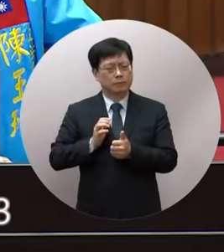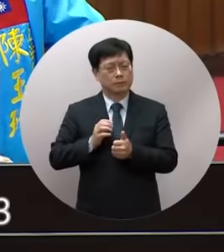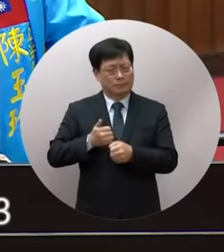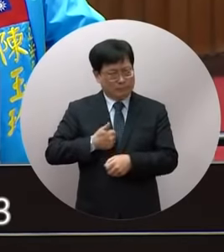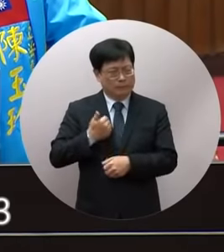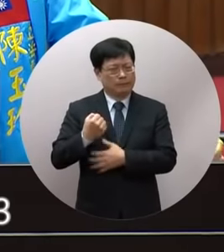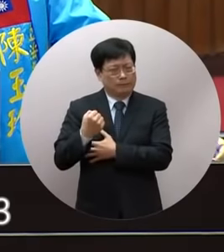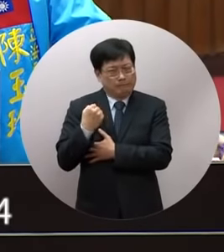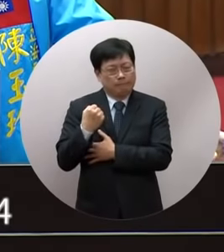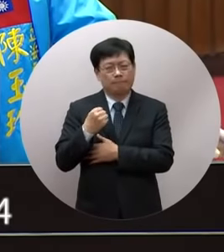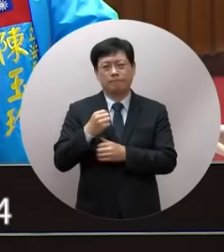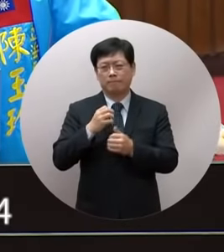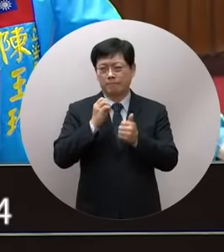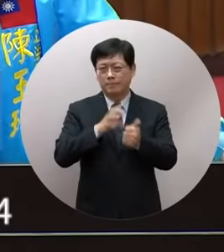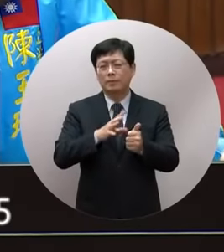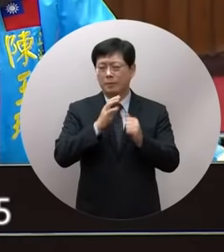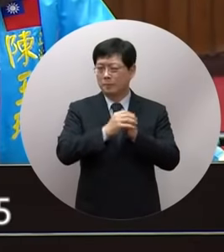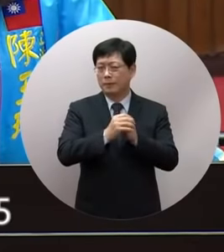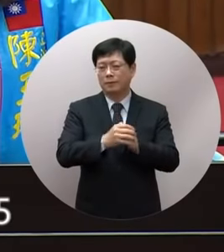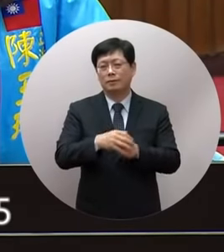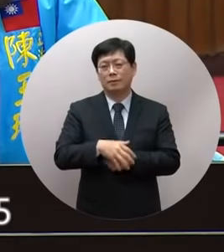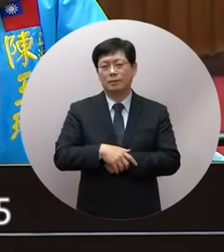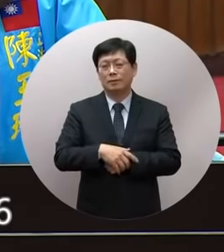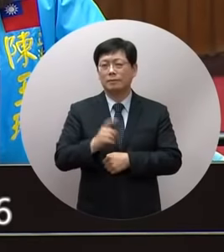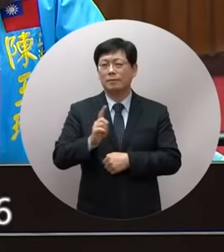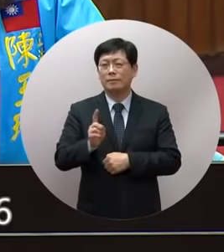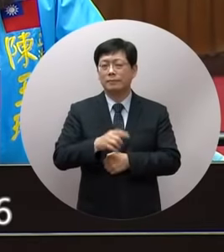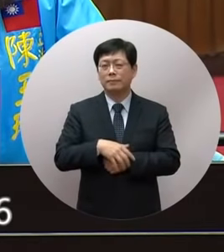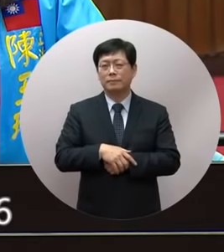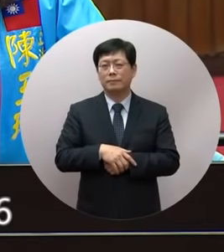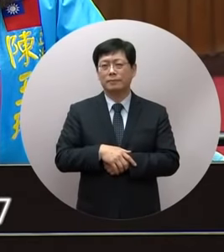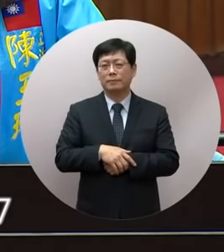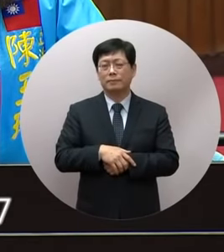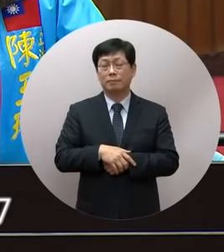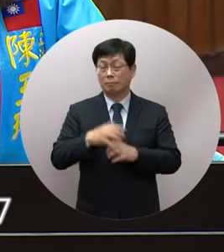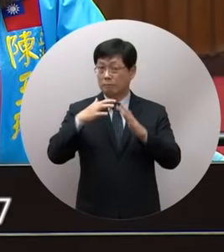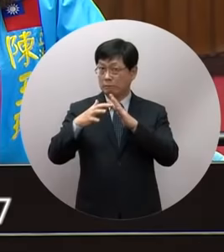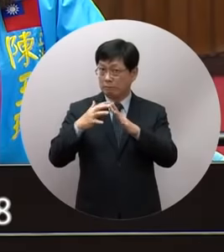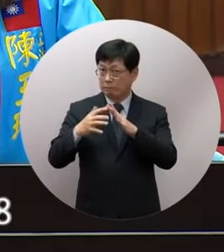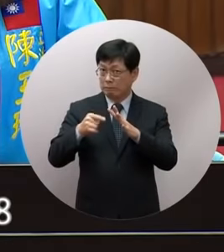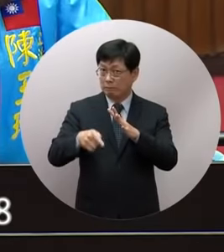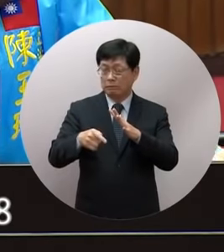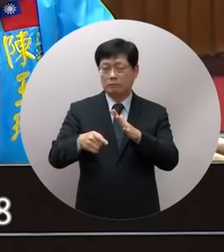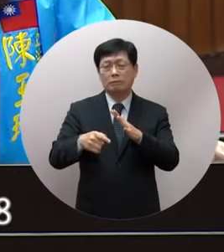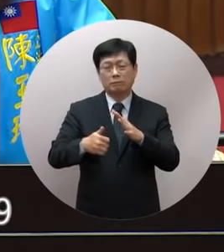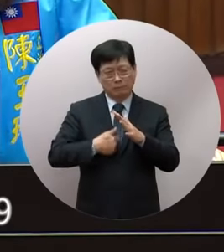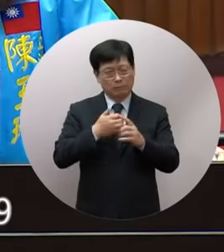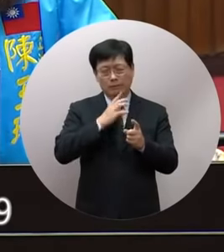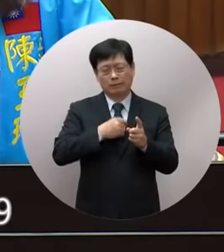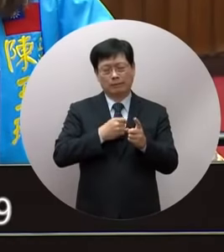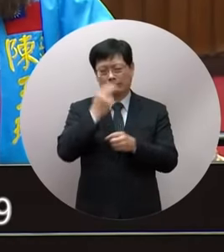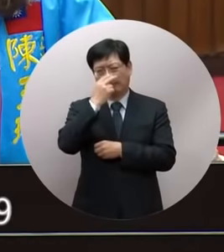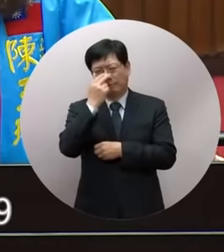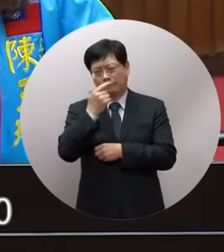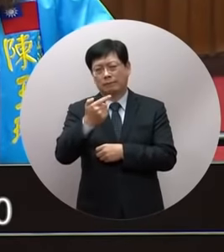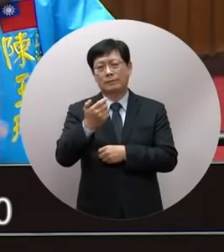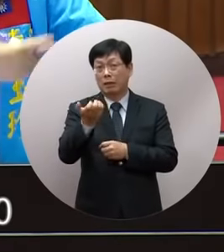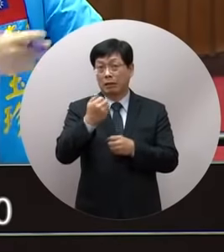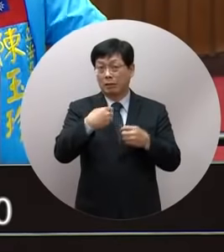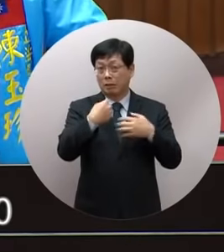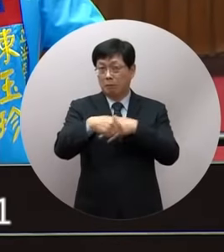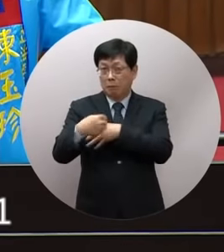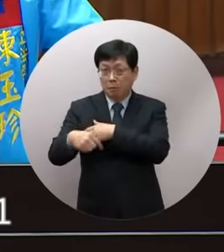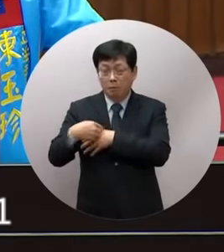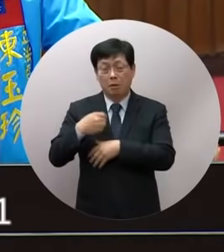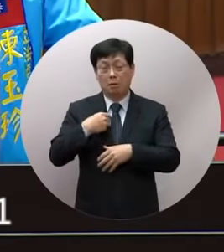这个哈，这个拜托了哈，就是说哈，这个哈战争是无情的了哈。那刚刚受伤很